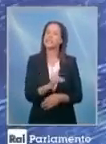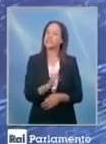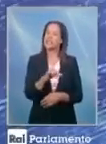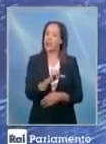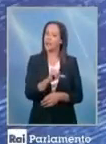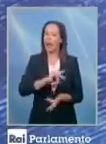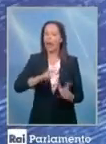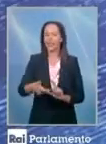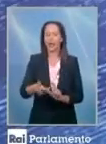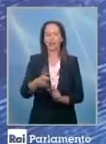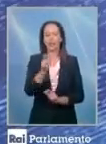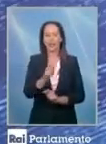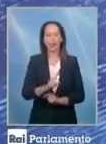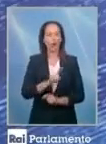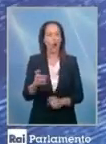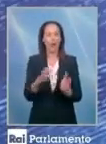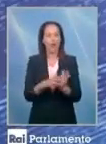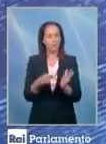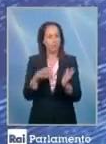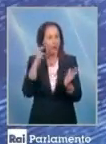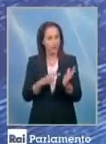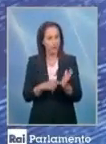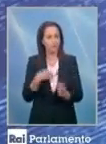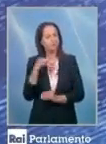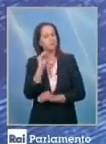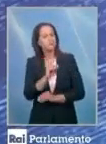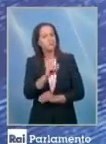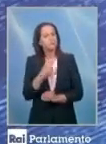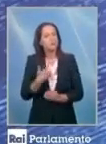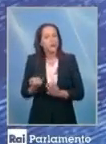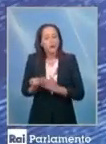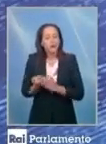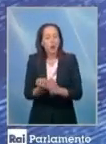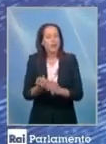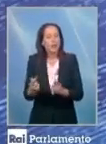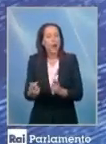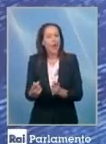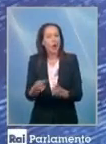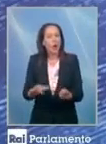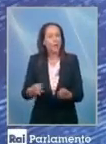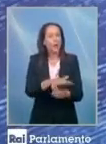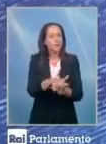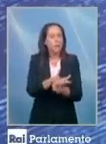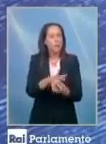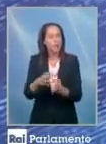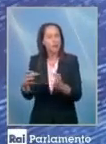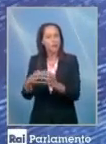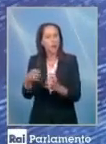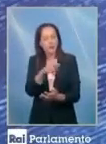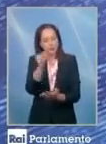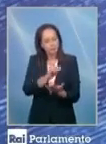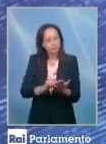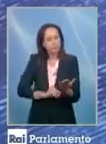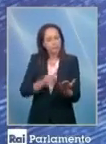per l'Italia, no Green Pass. Anche a lei chiedo, qual è la vostra ricetta per sostenere l'economia, famiglie e imprese, soprattutto